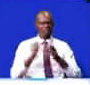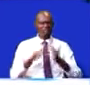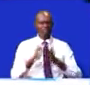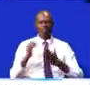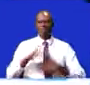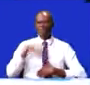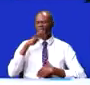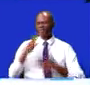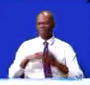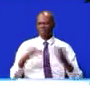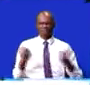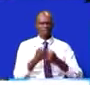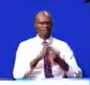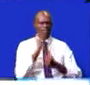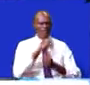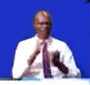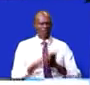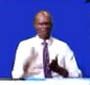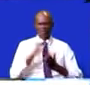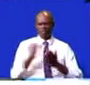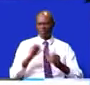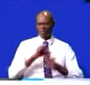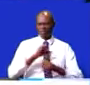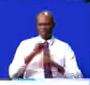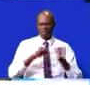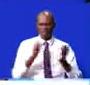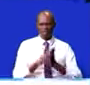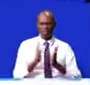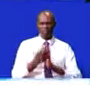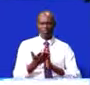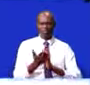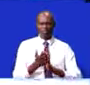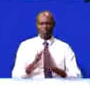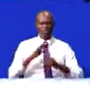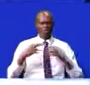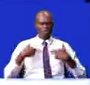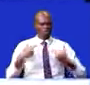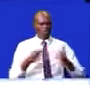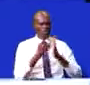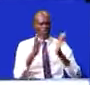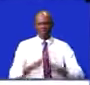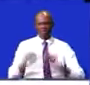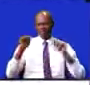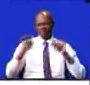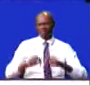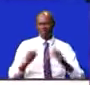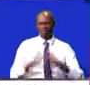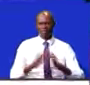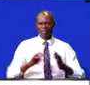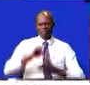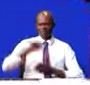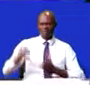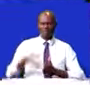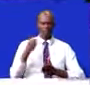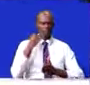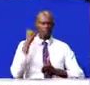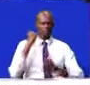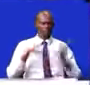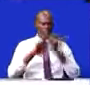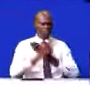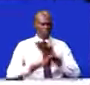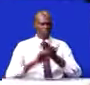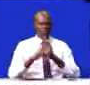yake ilifanyika, na kwa niaba ya wahudumu wa afya wote katika inchi